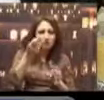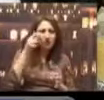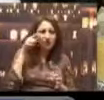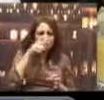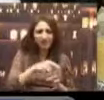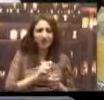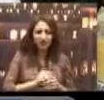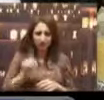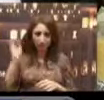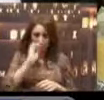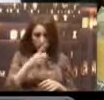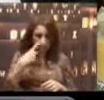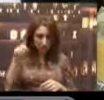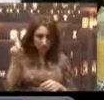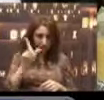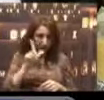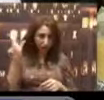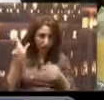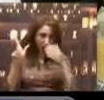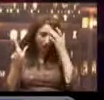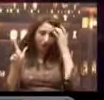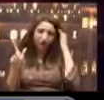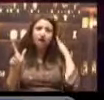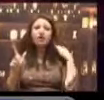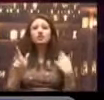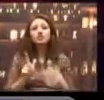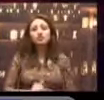الحقيقيه. هل ده صحيح؟ في حاجات